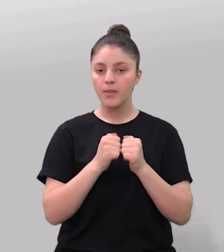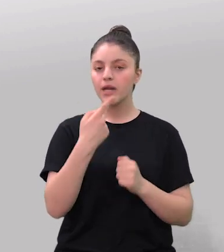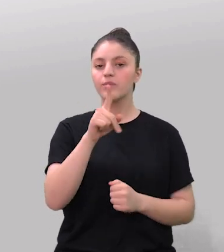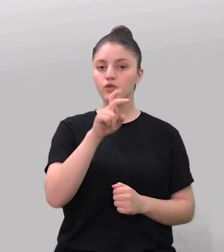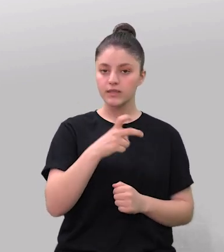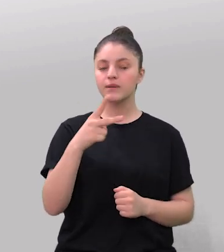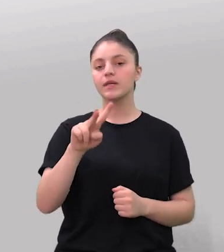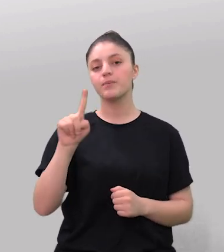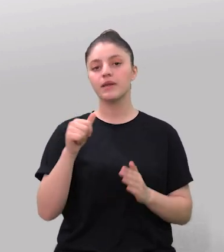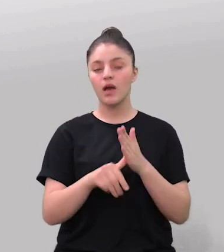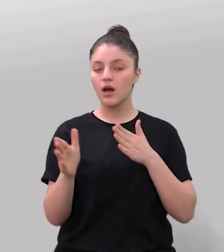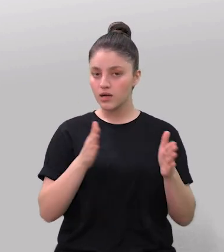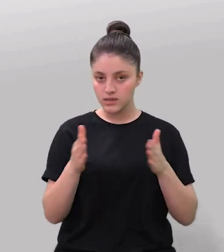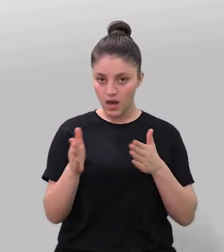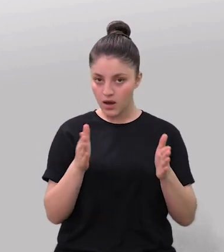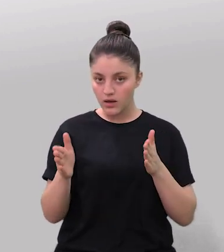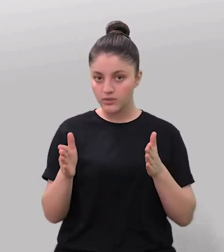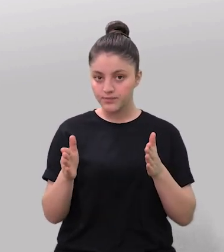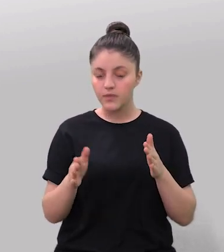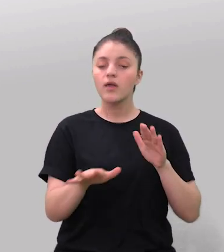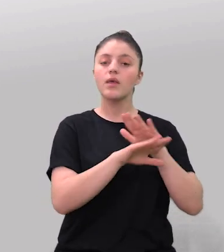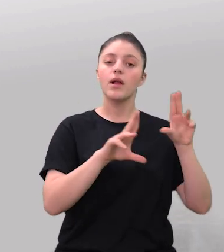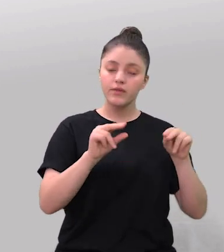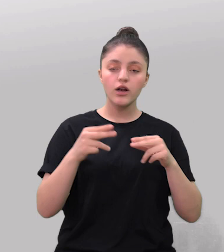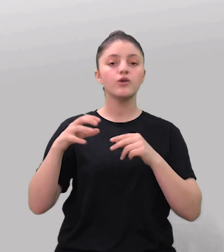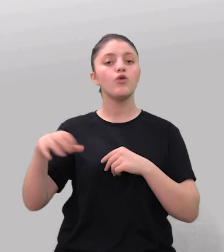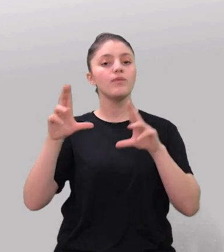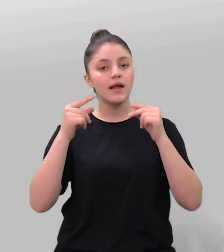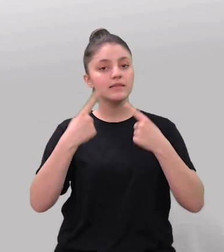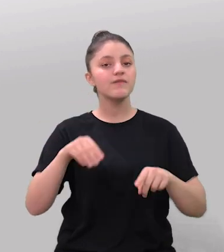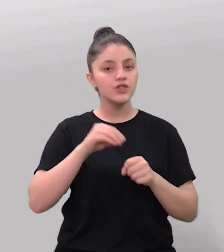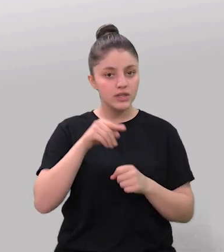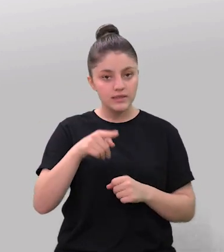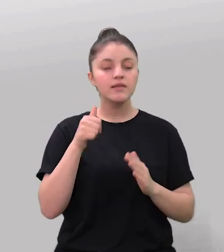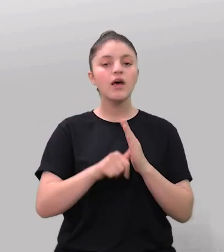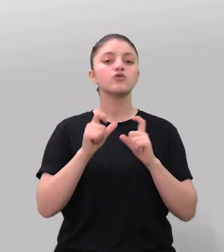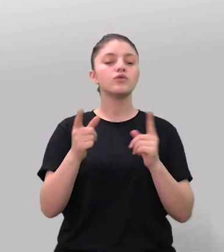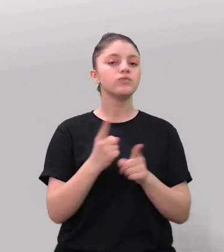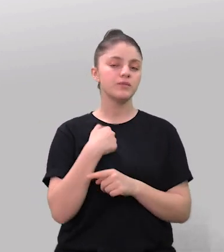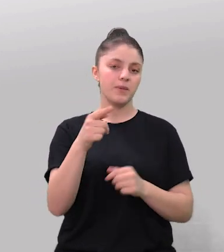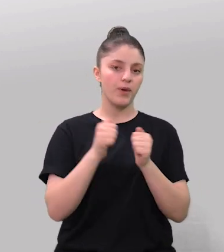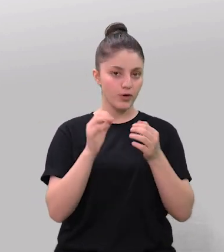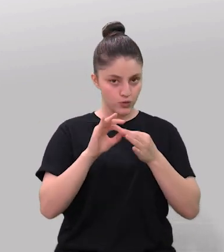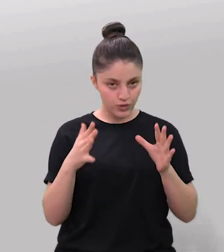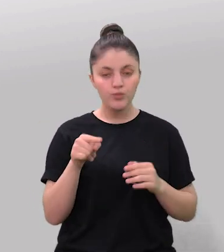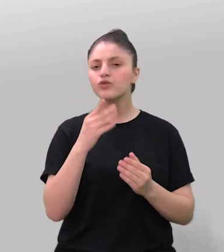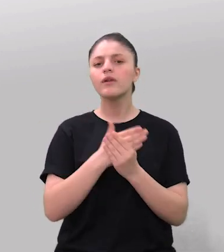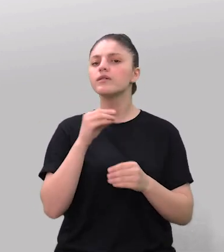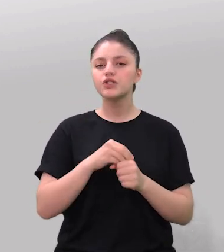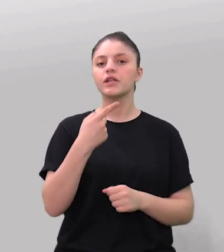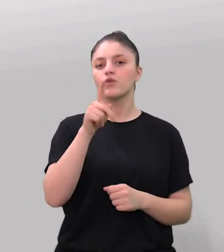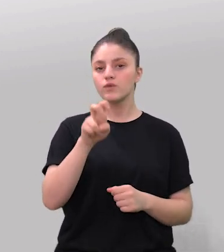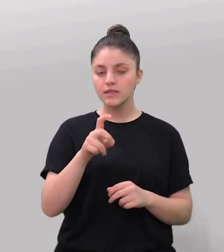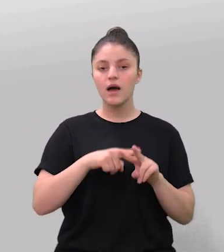sizlerle 2018-2021 tarihi arasında temeli teli kalan tek sınavında çıkan ters olarak çözümü yapacağız bu